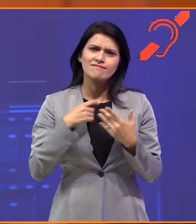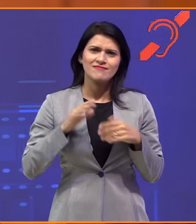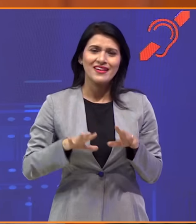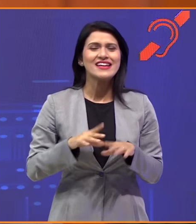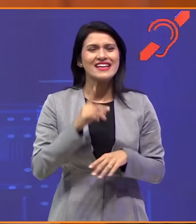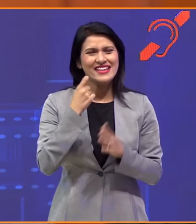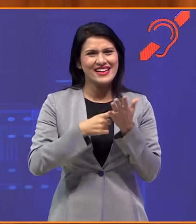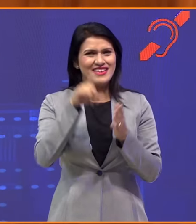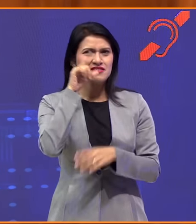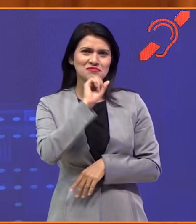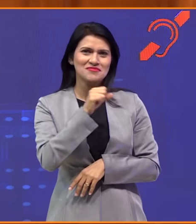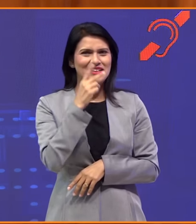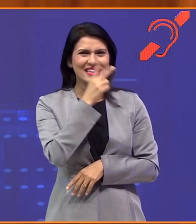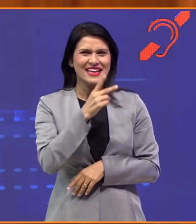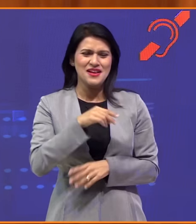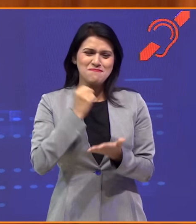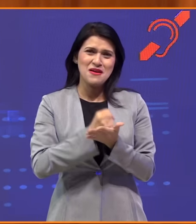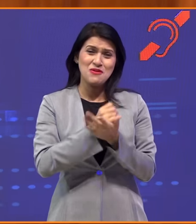चीज